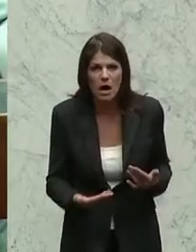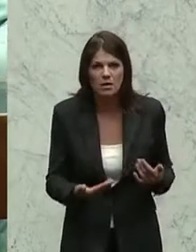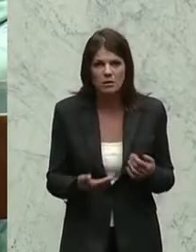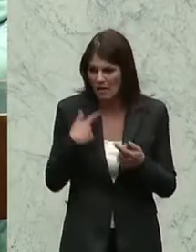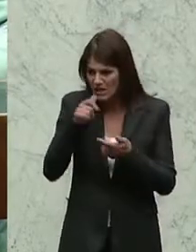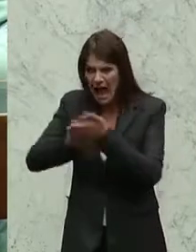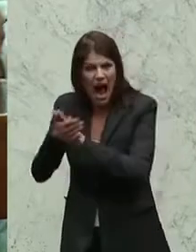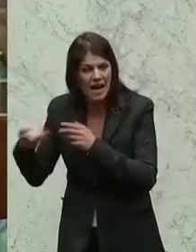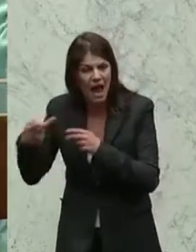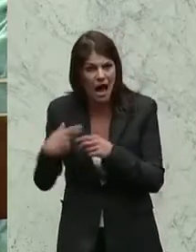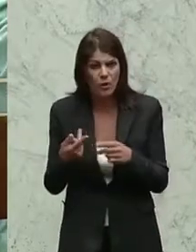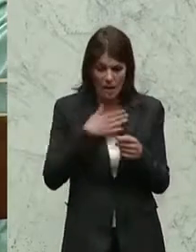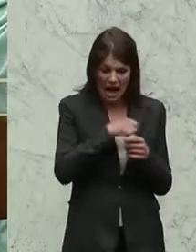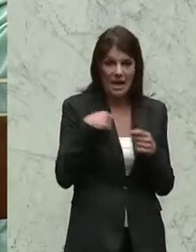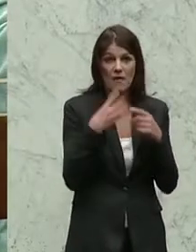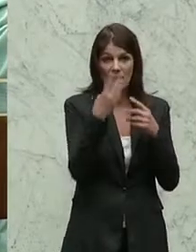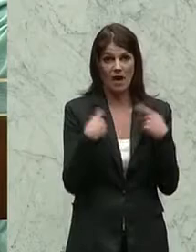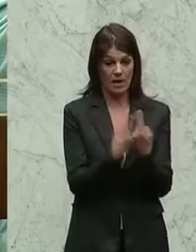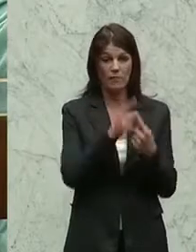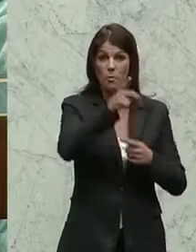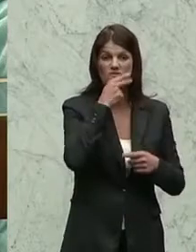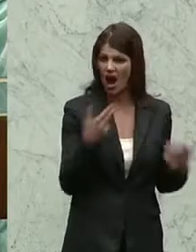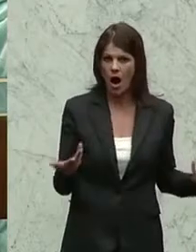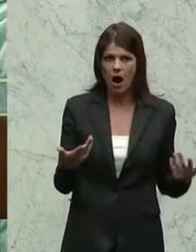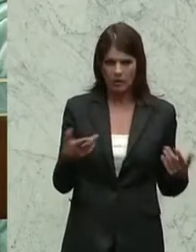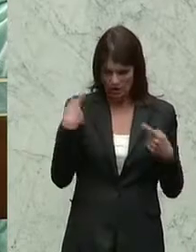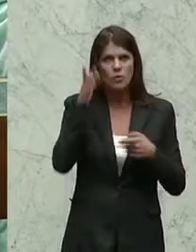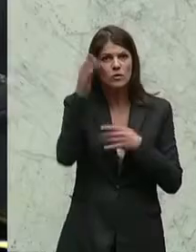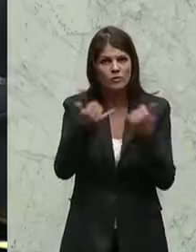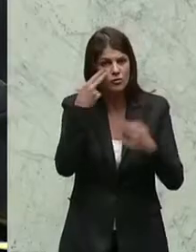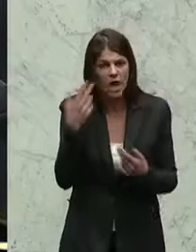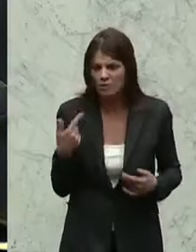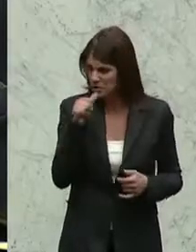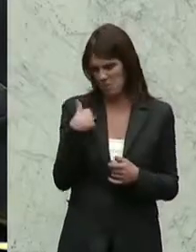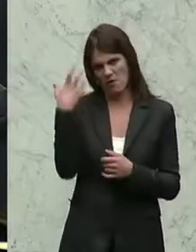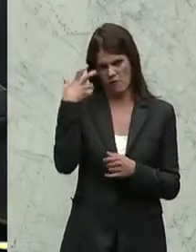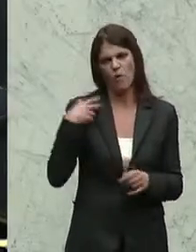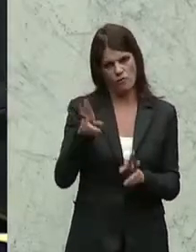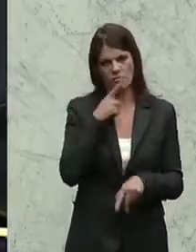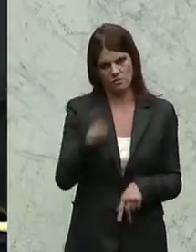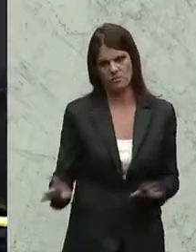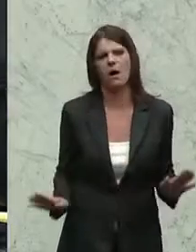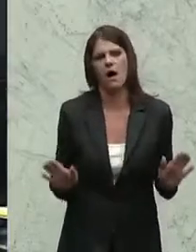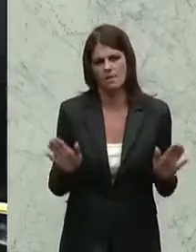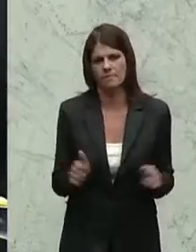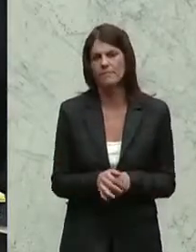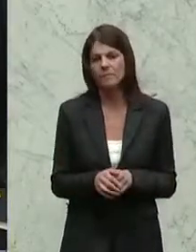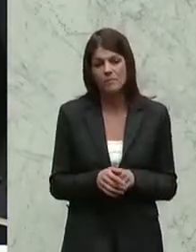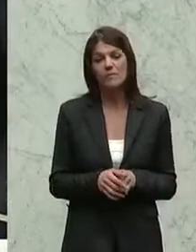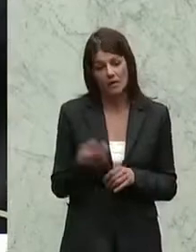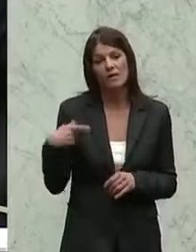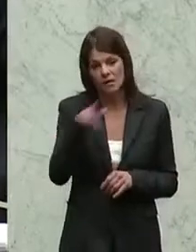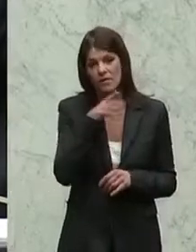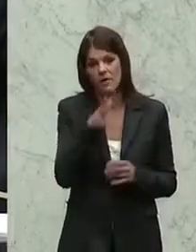auch nicht mehr rauchen in meinen eigenen vier Wänden? Ja, aber wo kommen denn da hin? Das ist nicht das, was ich mir vorstelle, das sage ich euch ganz ehrlich. Und da werden wir schon auch ein